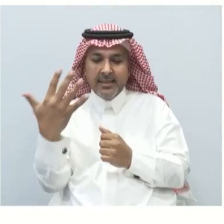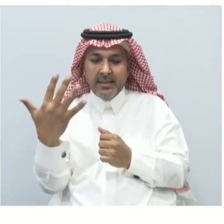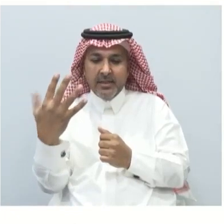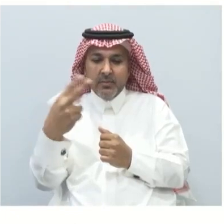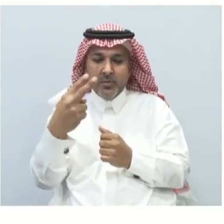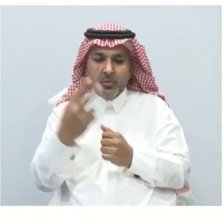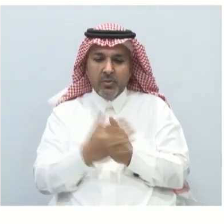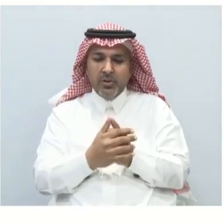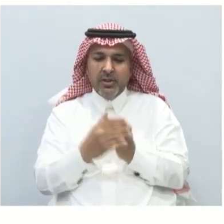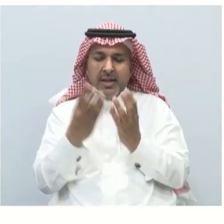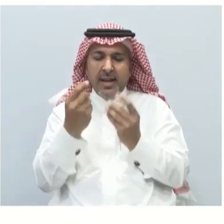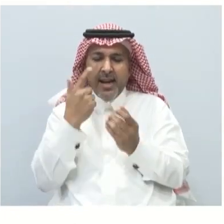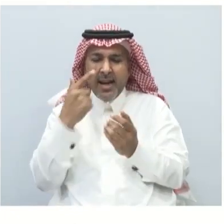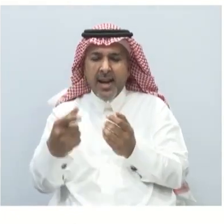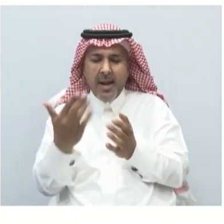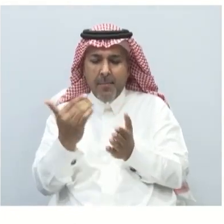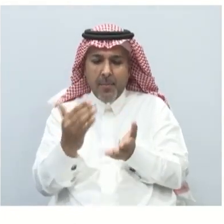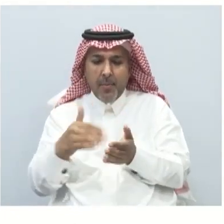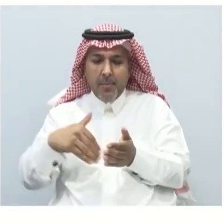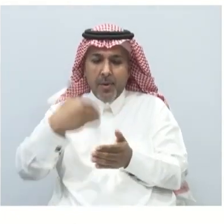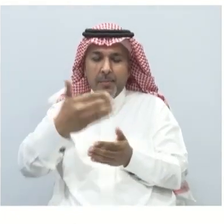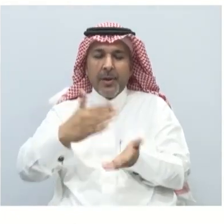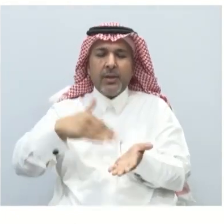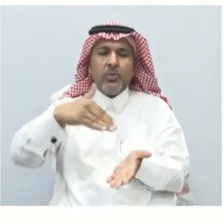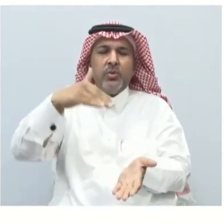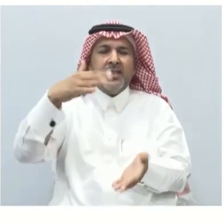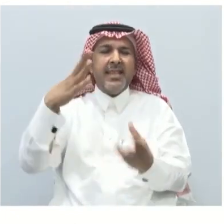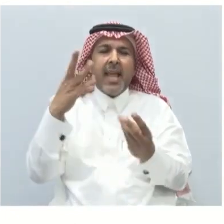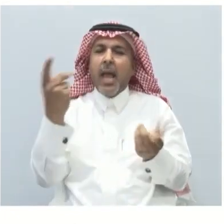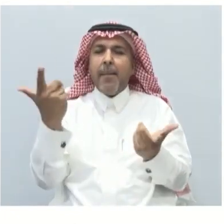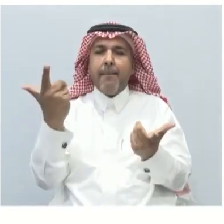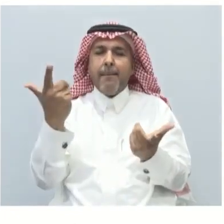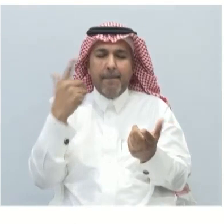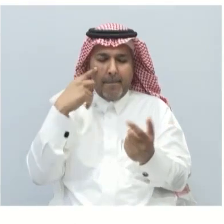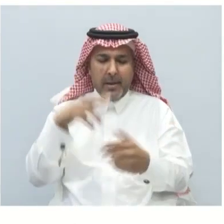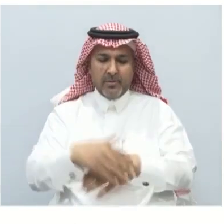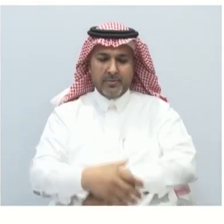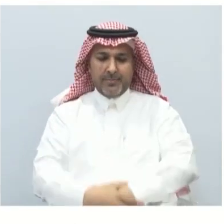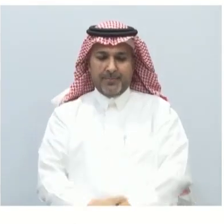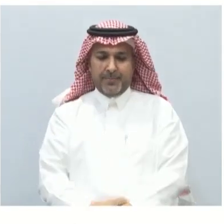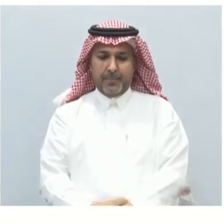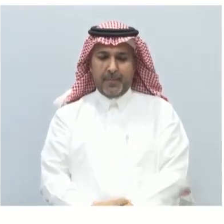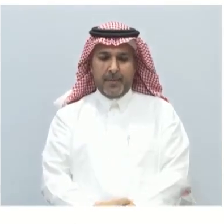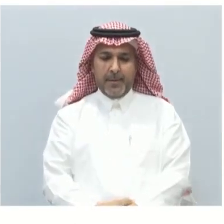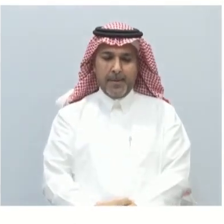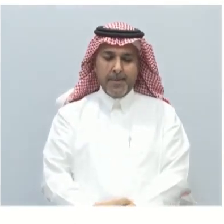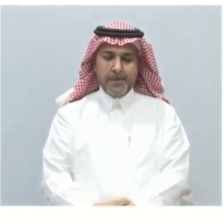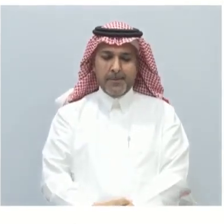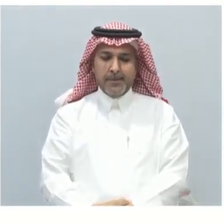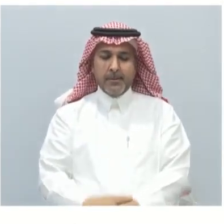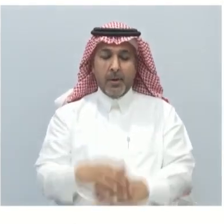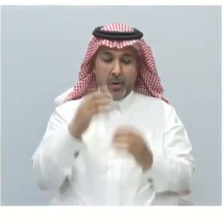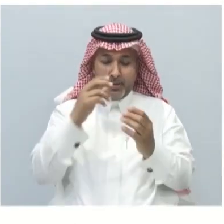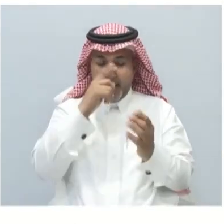تمثل النمو السكاني للمملكه خلال هذه الفتره فبالتالي راح نقول ان المعادله هي عباره عن